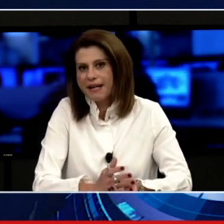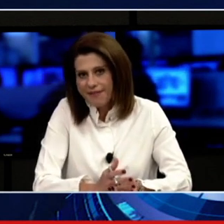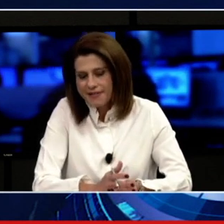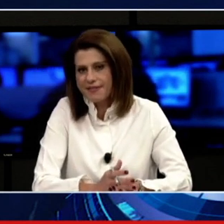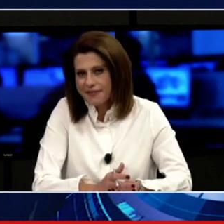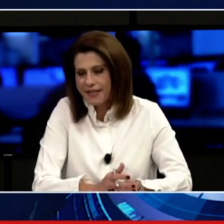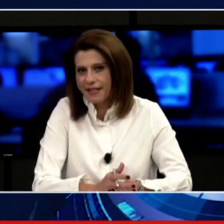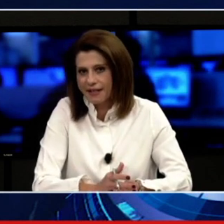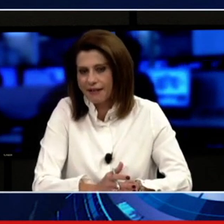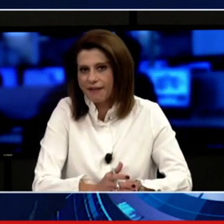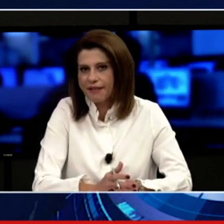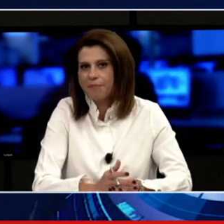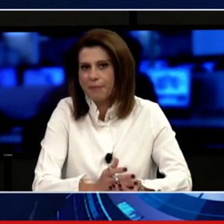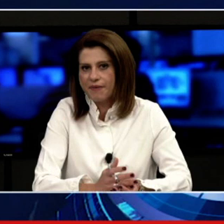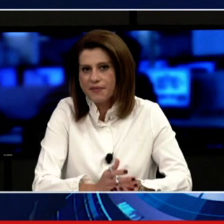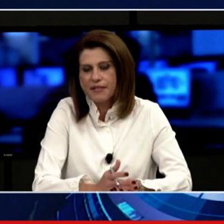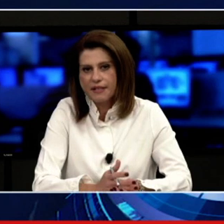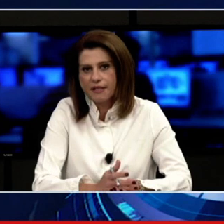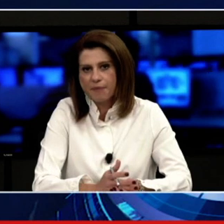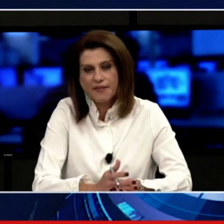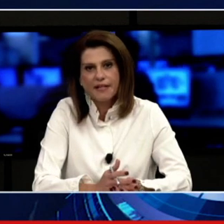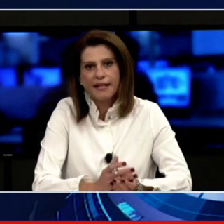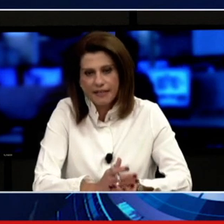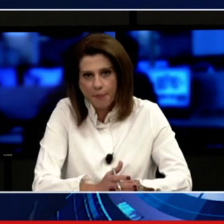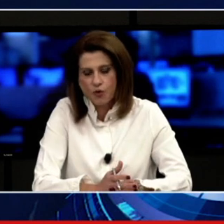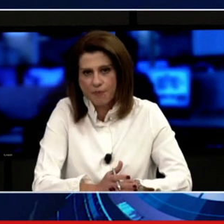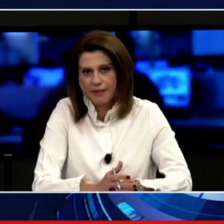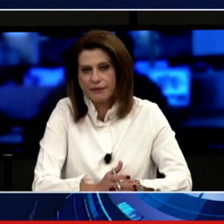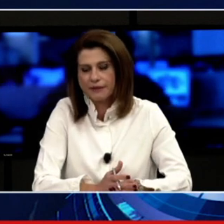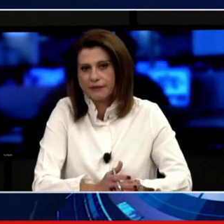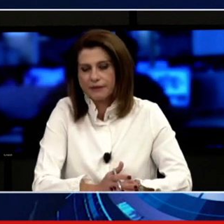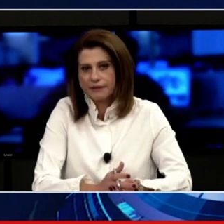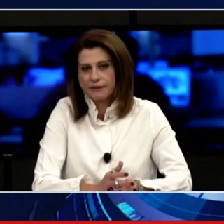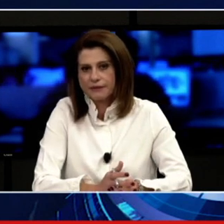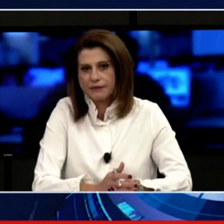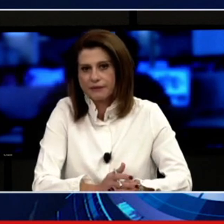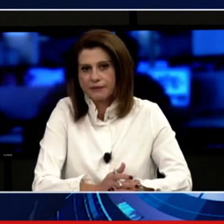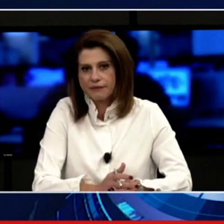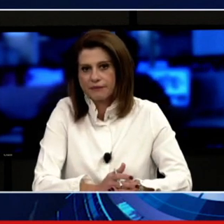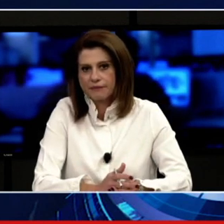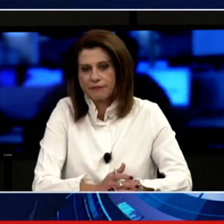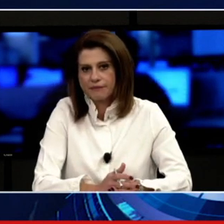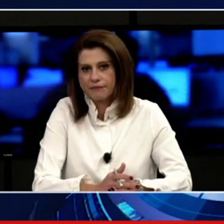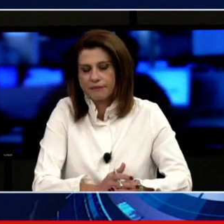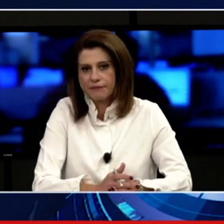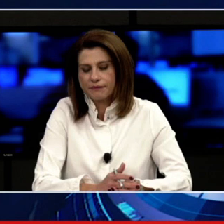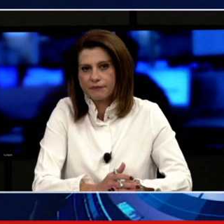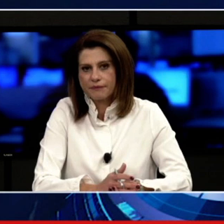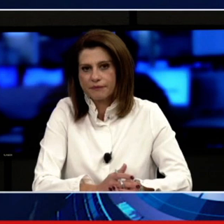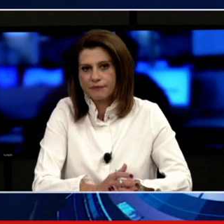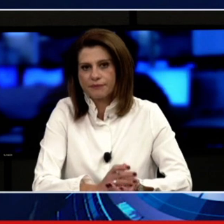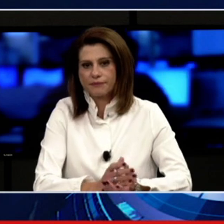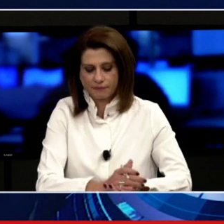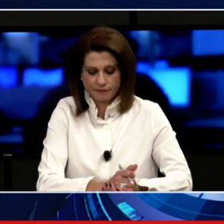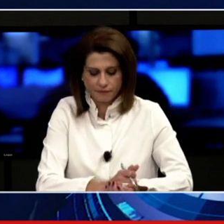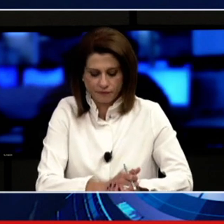οι παραβάσεις, έτσι δεν είναι? Δηλαδή, επιβλήθησαν αρκετά πρόστιμα. Ναι, μάλιστα στη σχετική ανακοίνωση